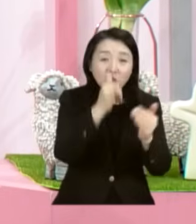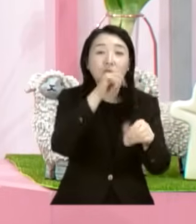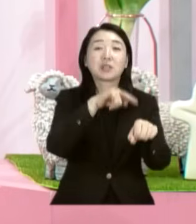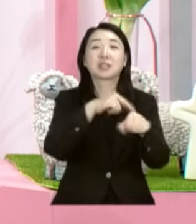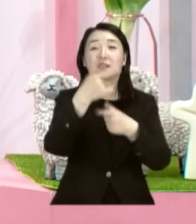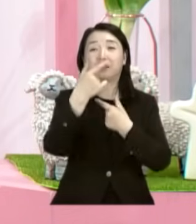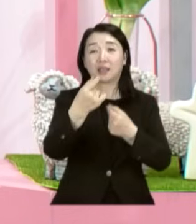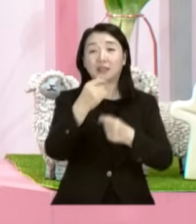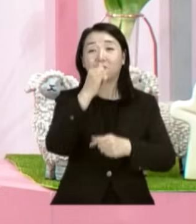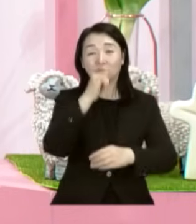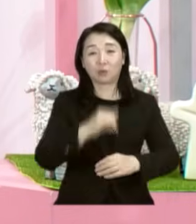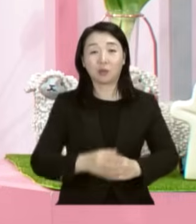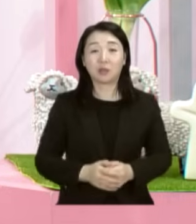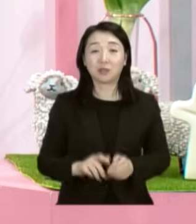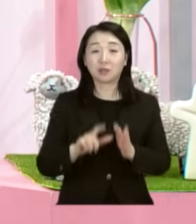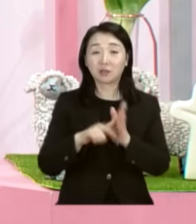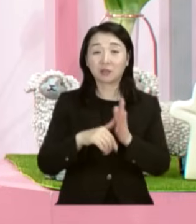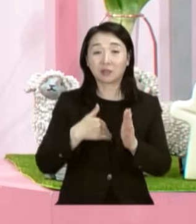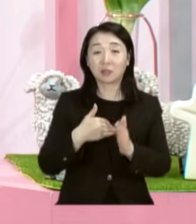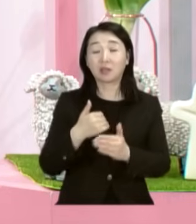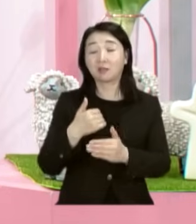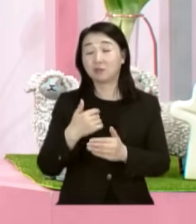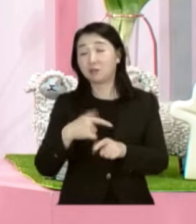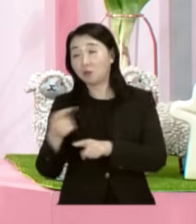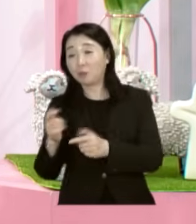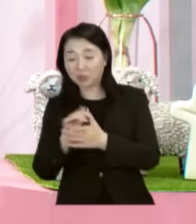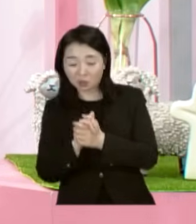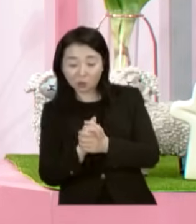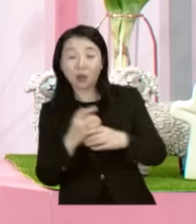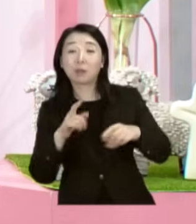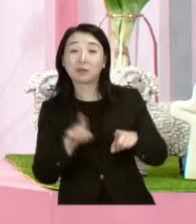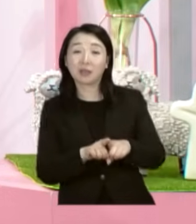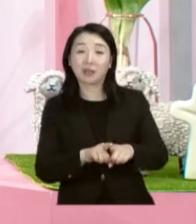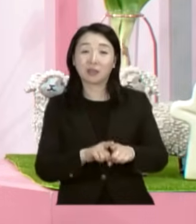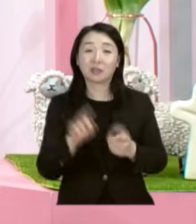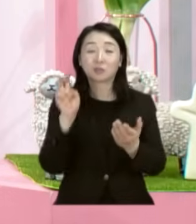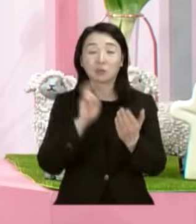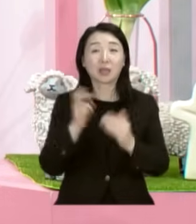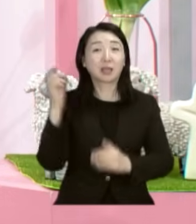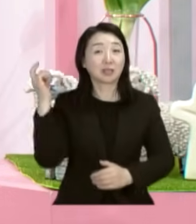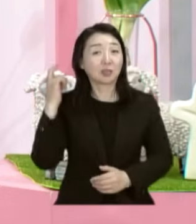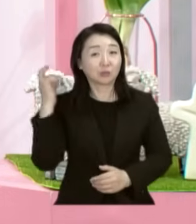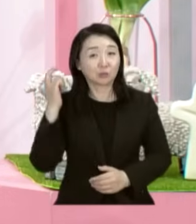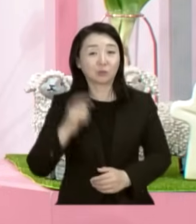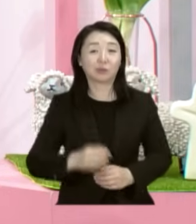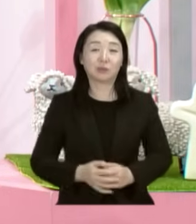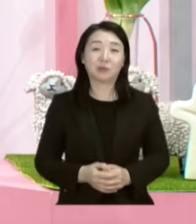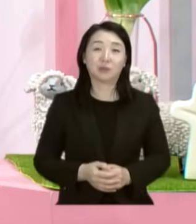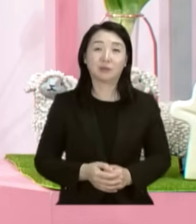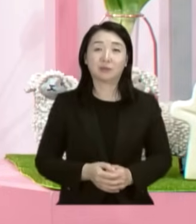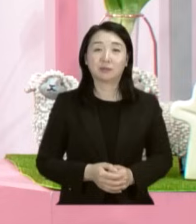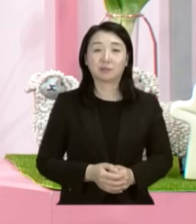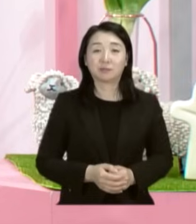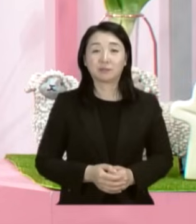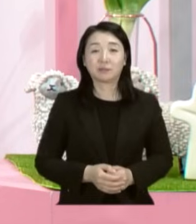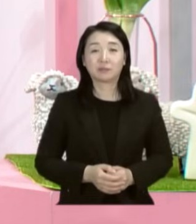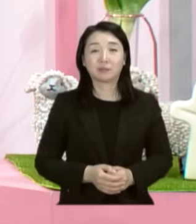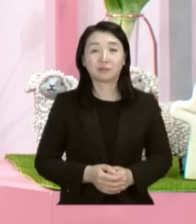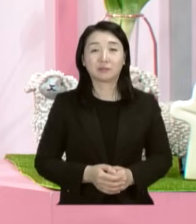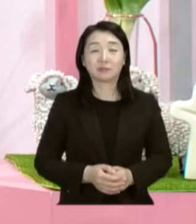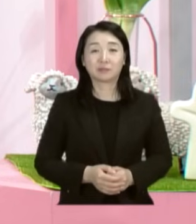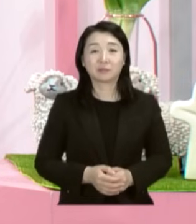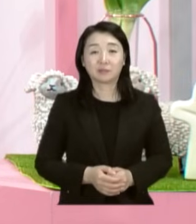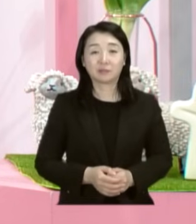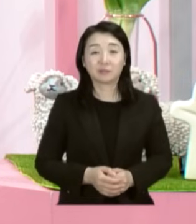기도하고네 맞아요 시간에 저는 옆에서 기도하고 있고 그거 계속 찬양 듣고 어 무엇보다 이제